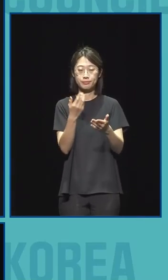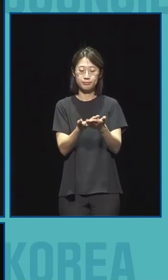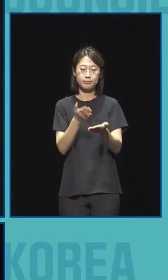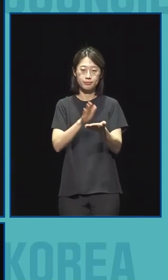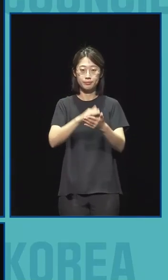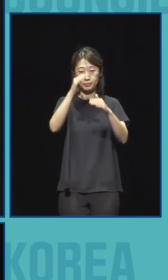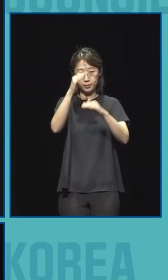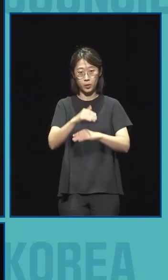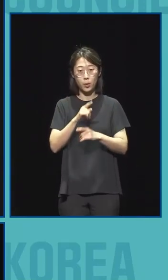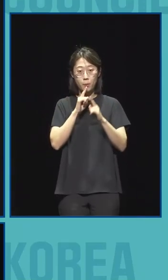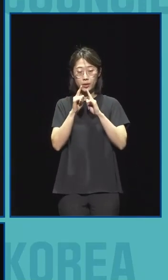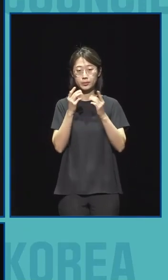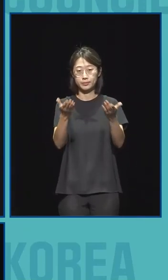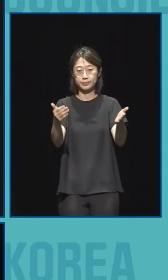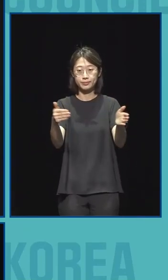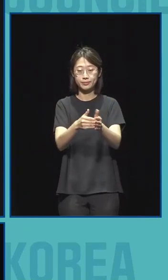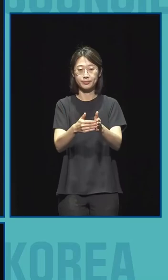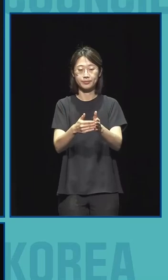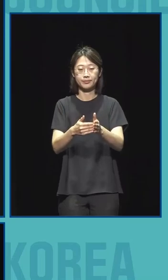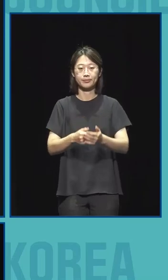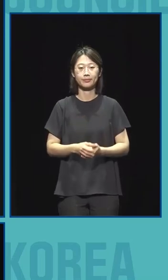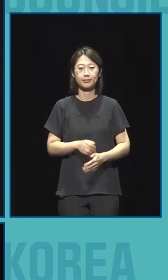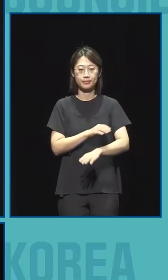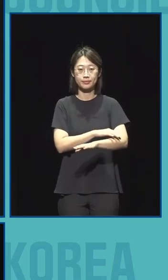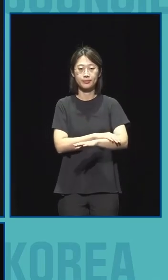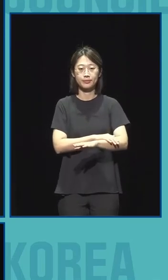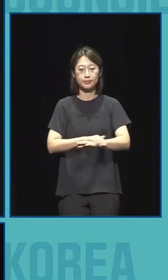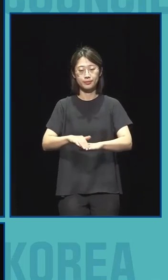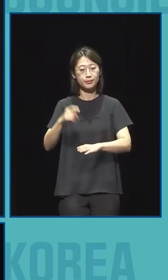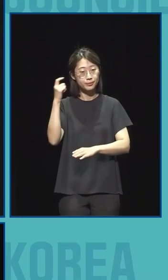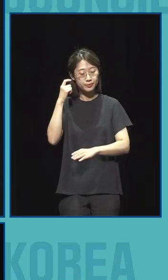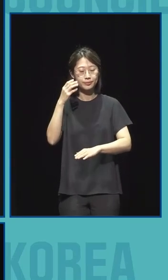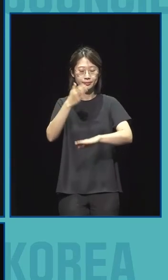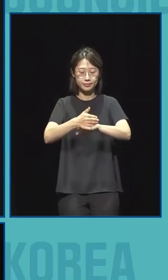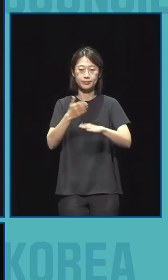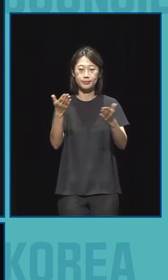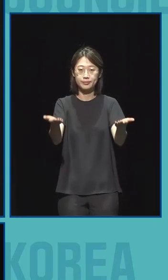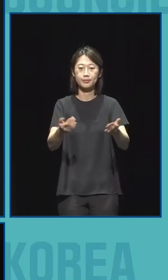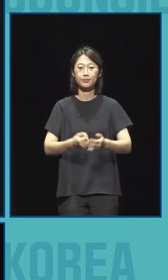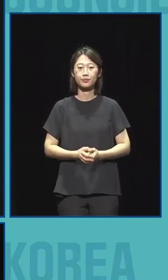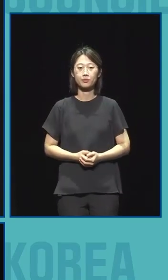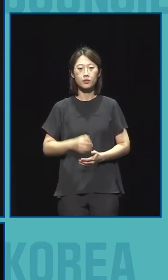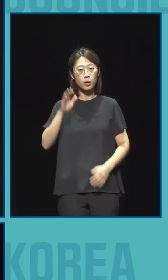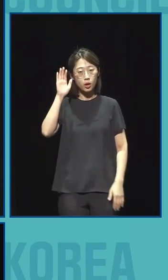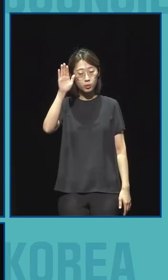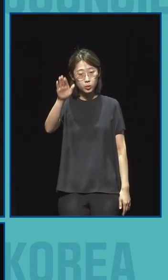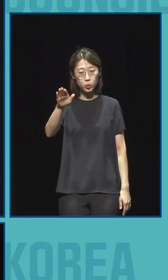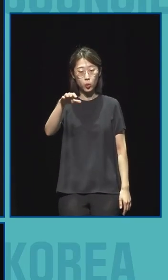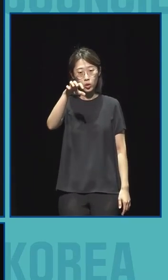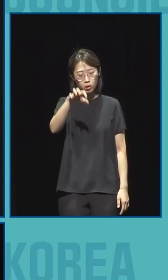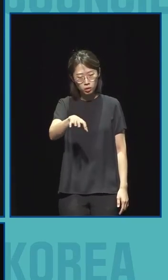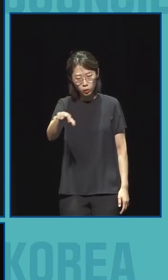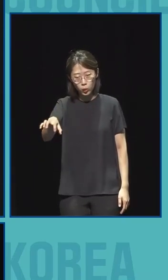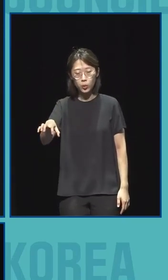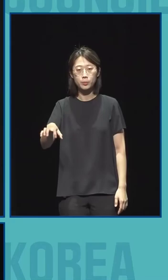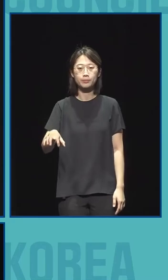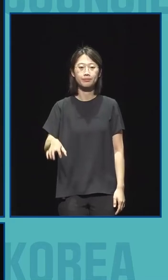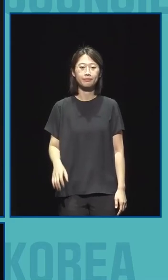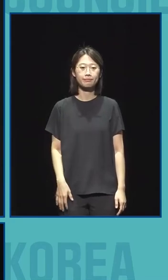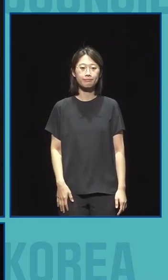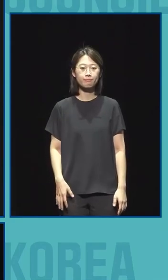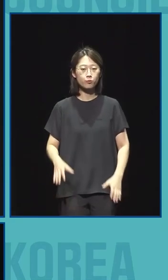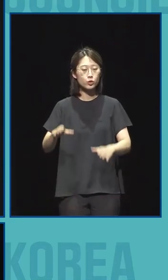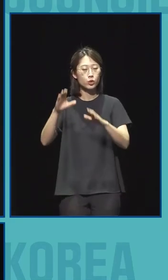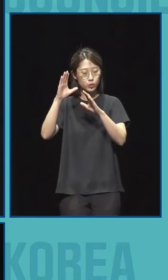드렸는데요 경청해 주셔서 감사를 드리며 앞으로도 예술 현장에 목소리에 더욱